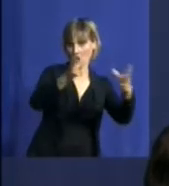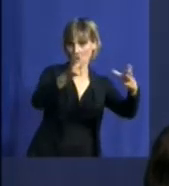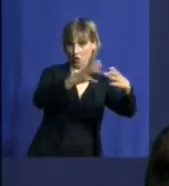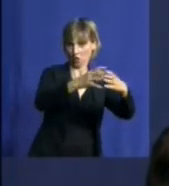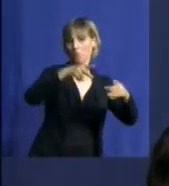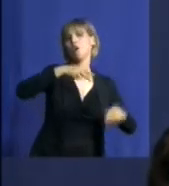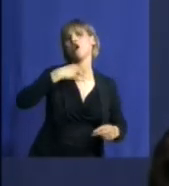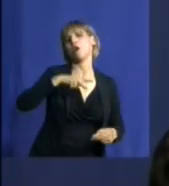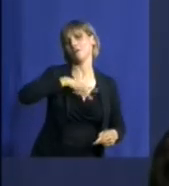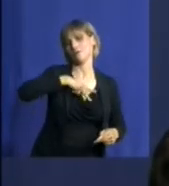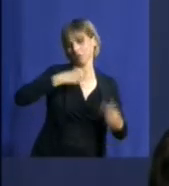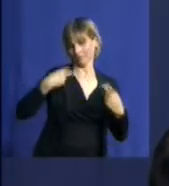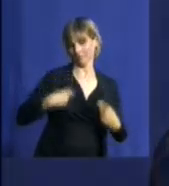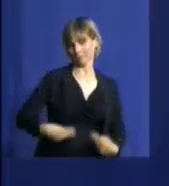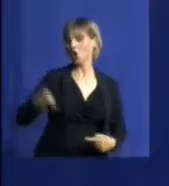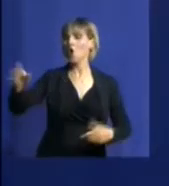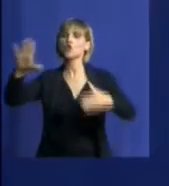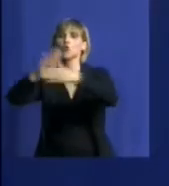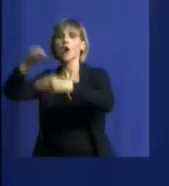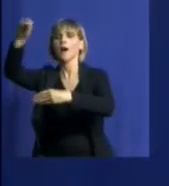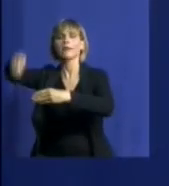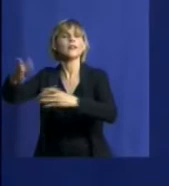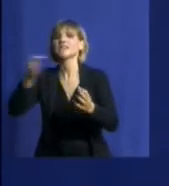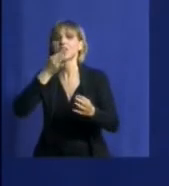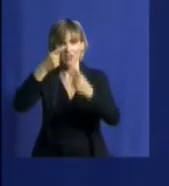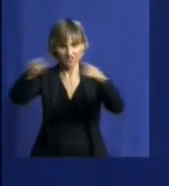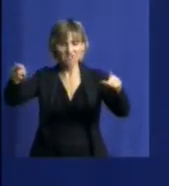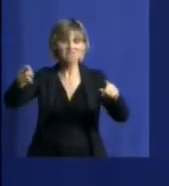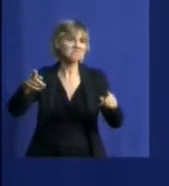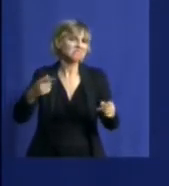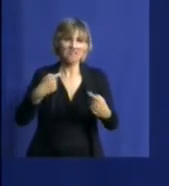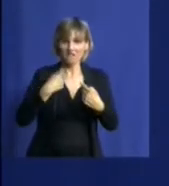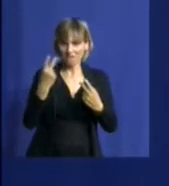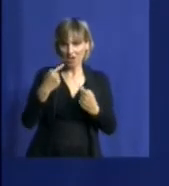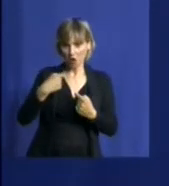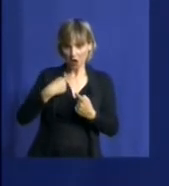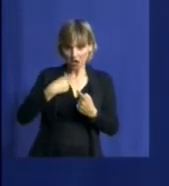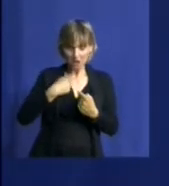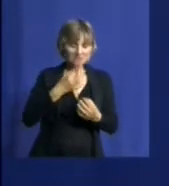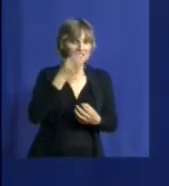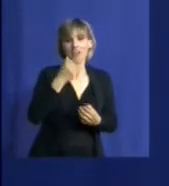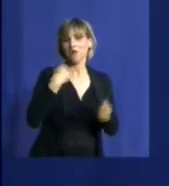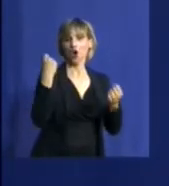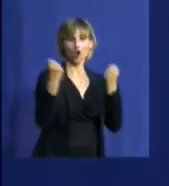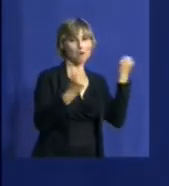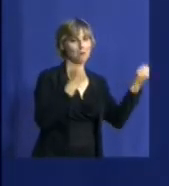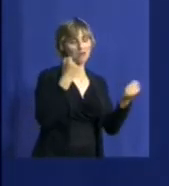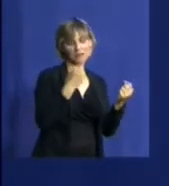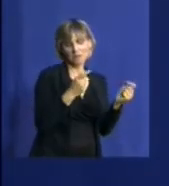e saper stare in squadra? Ma io ho sempre assunto comportamenti molto molto simili, cioè nei